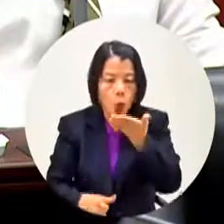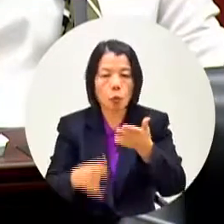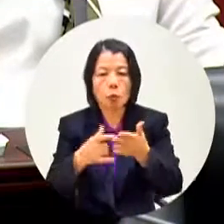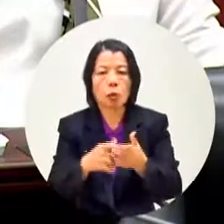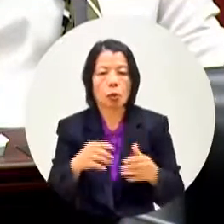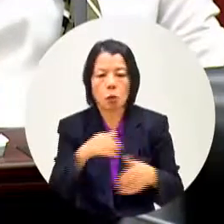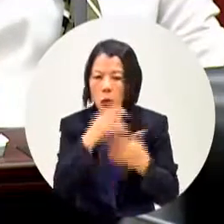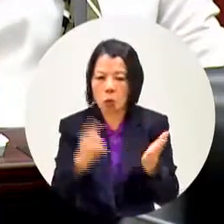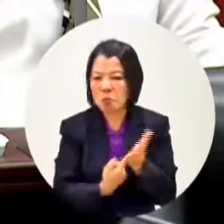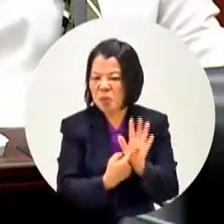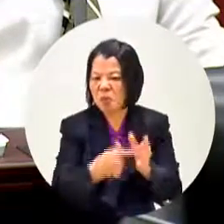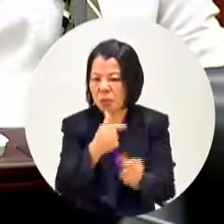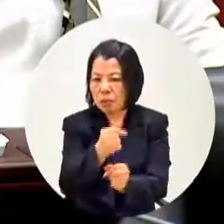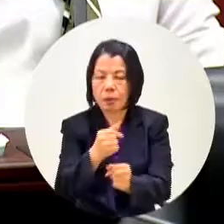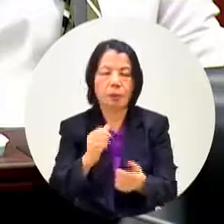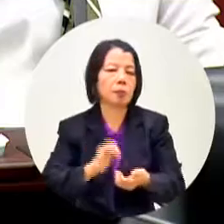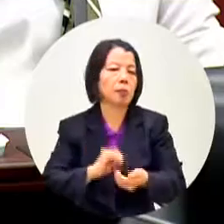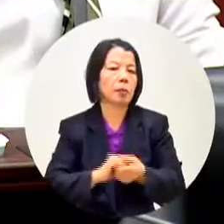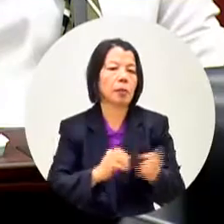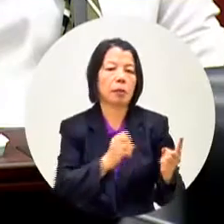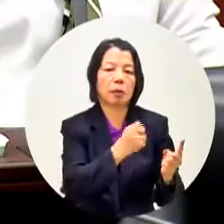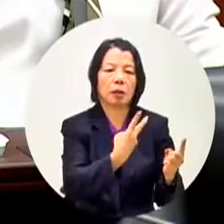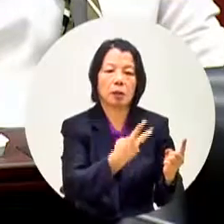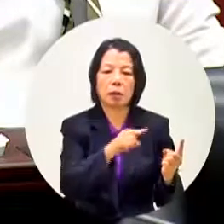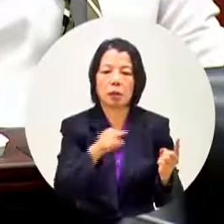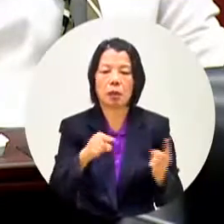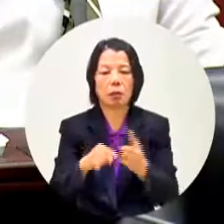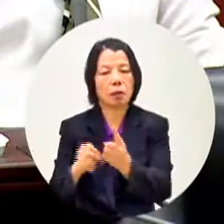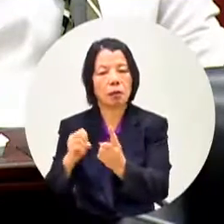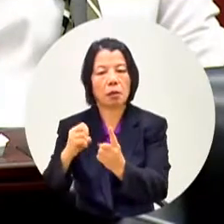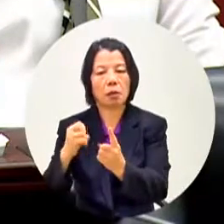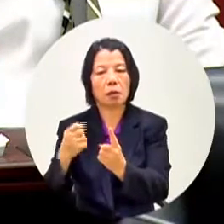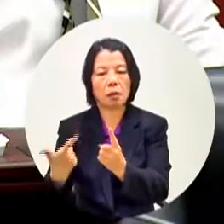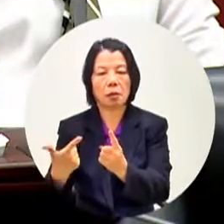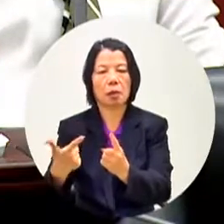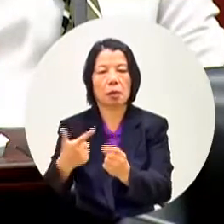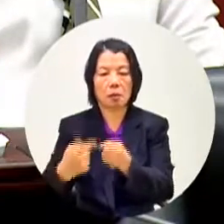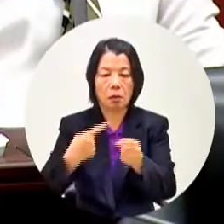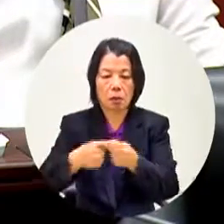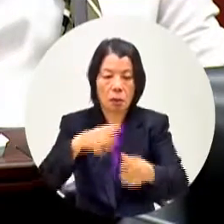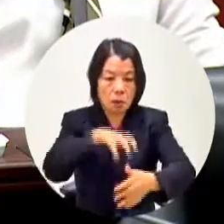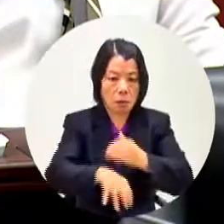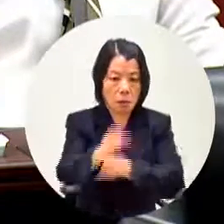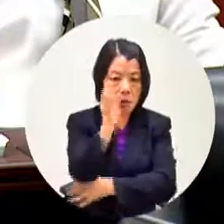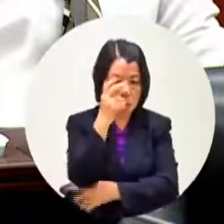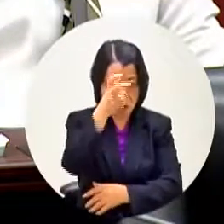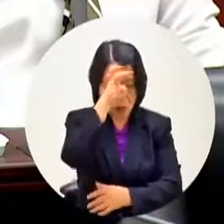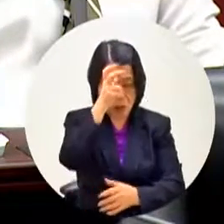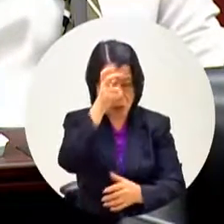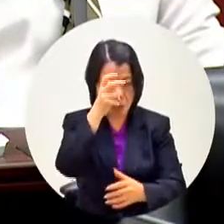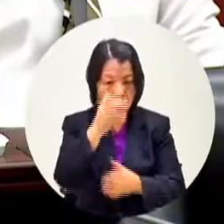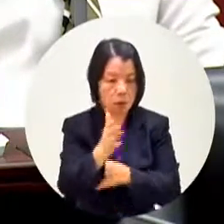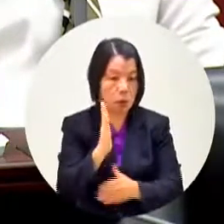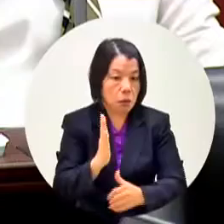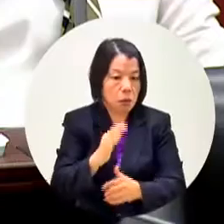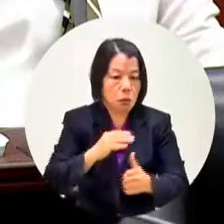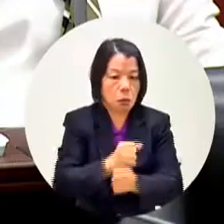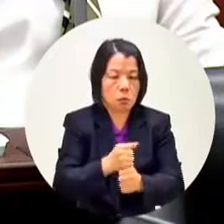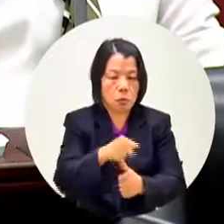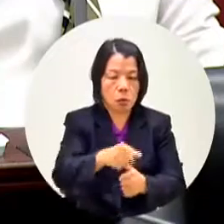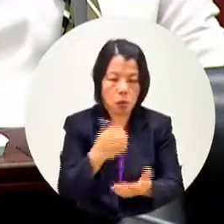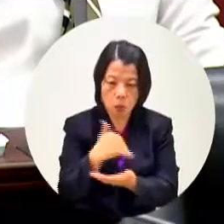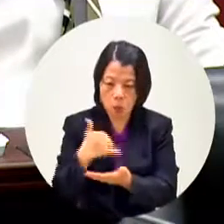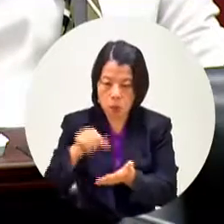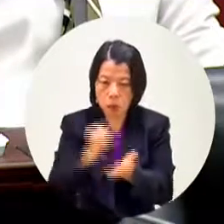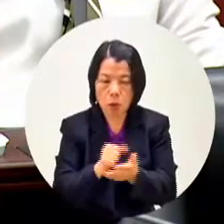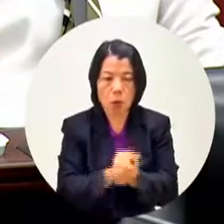对，所以您放心，我们会争取一下，好不好？ 好，谢谢市长。好，那 第五个部分，我要本席要跟我们所有的局处处长